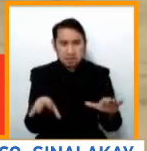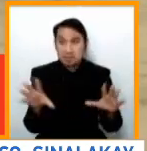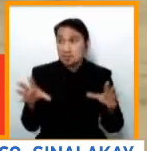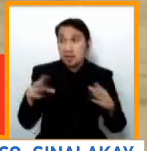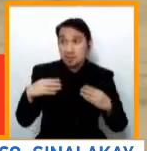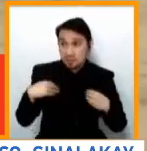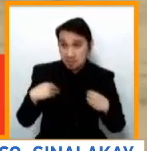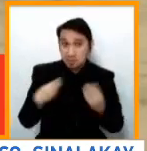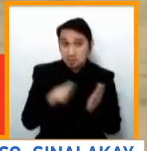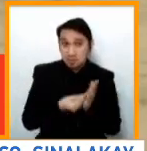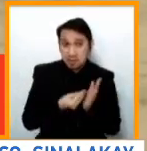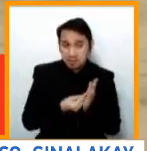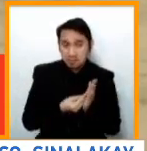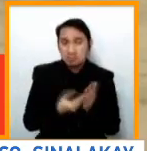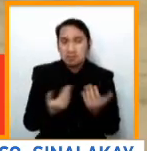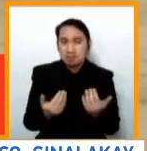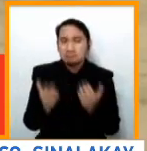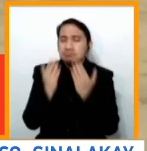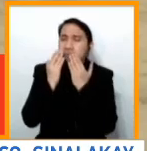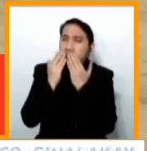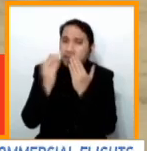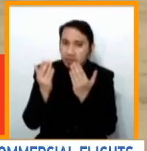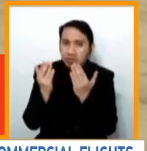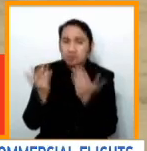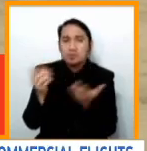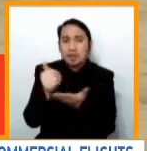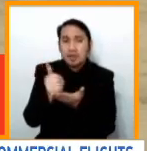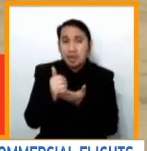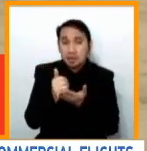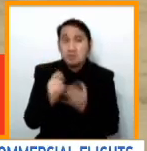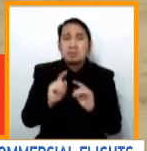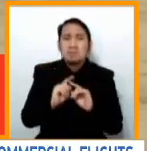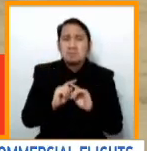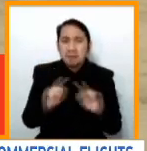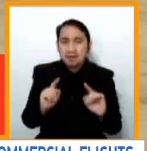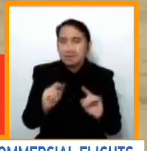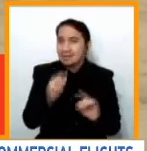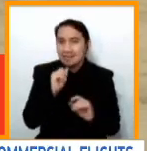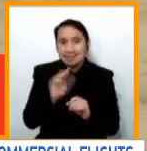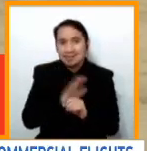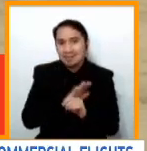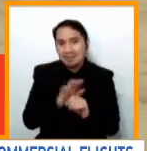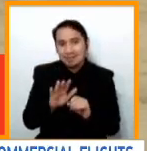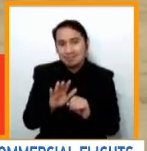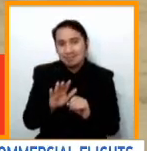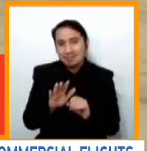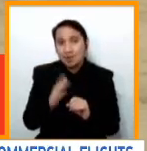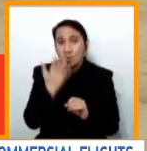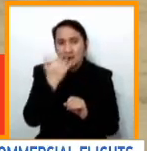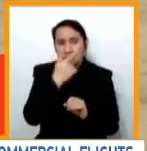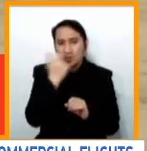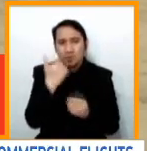araw, nagpapasalamat daw sa tulong pero talagang hindi raw ito sapat para sa pang-araw-araw nilang pangangailangan.